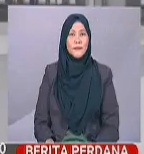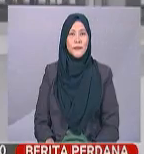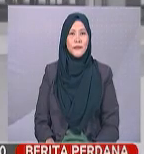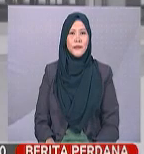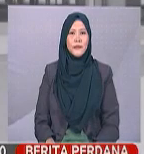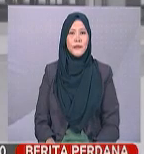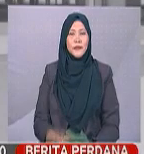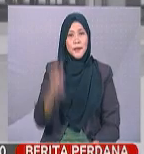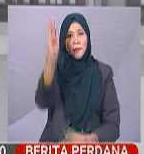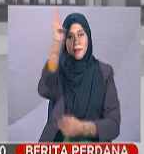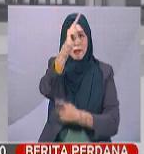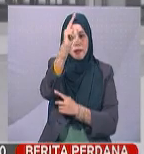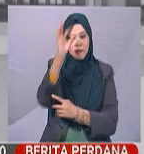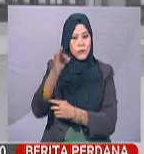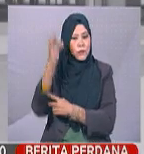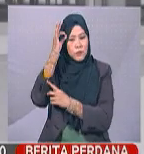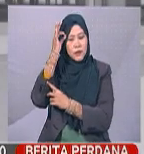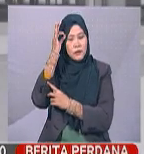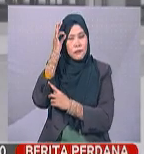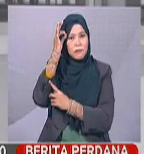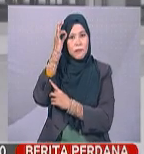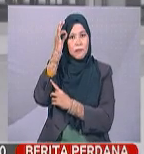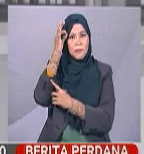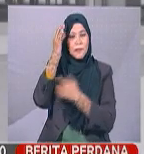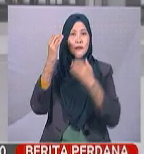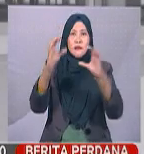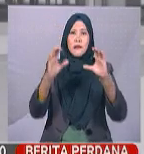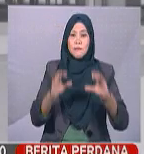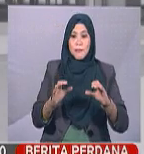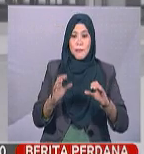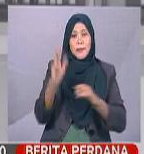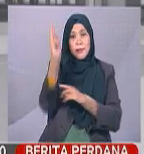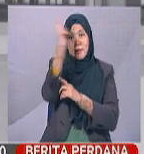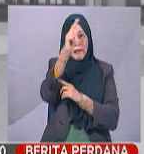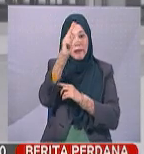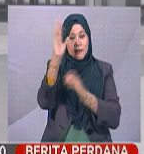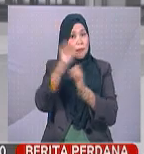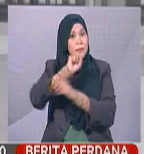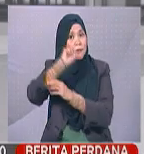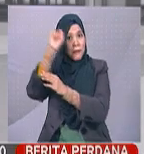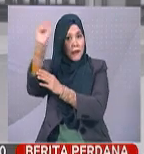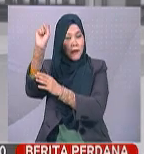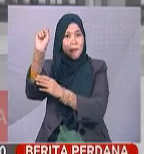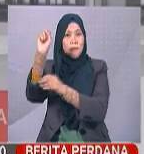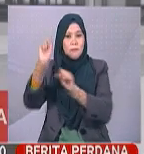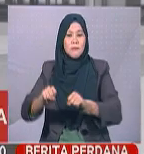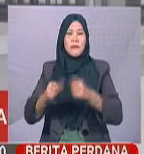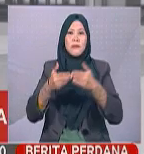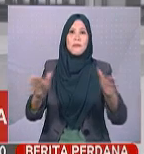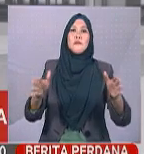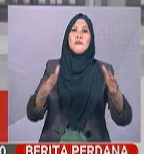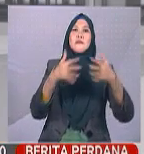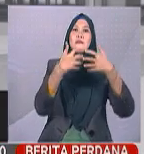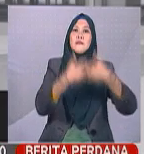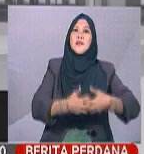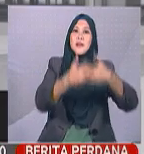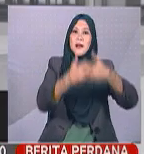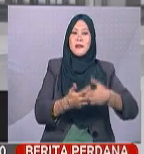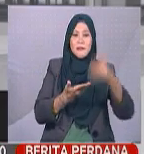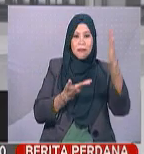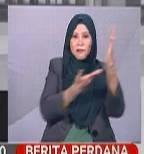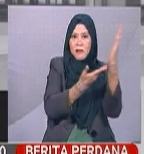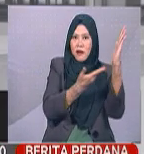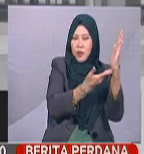Hai kerajaan persekutuan menyifatkan langkah kerajaan negeri Sabah membenarkan industri kilang sawit beroperasi semula